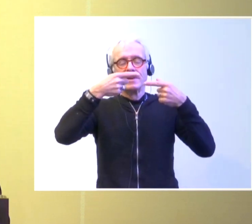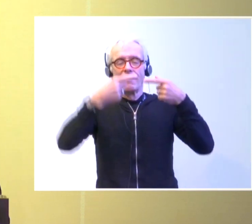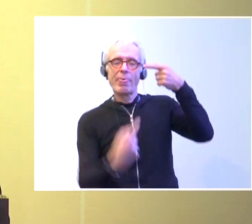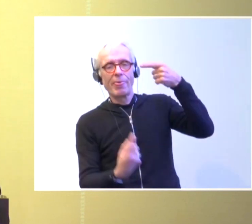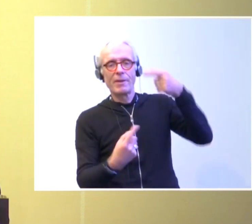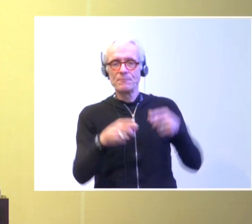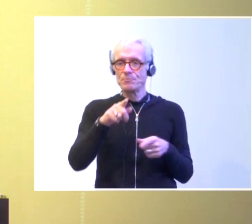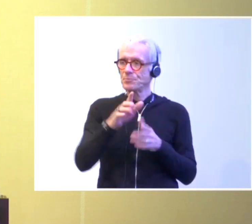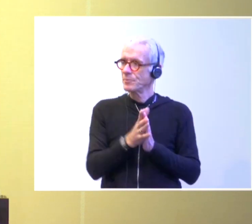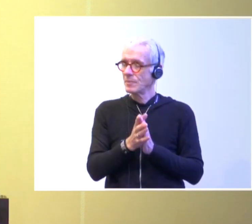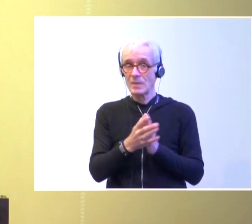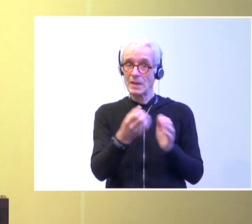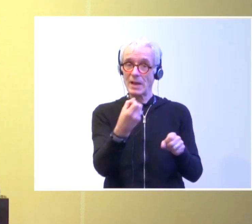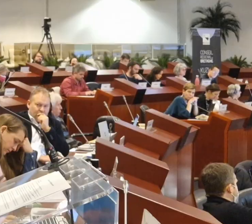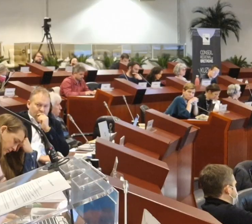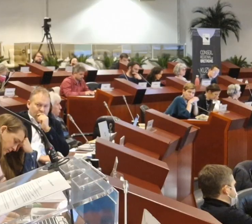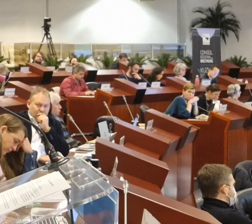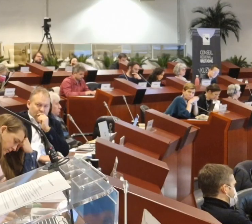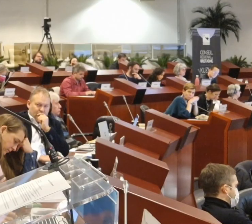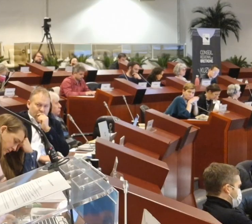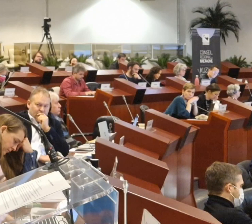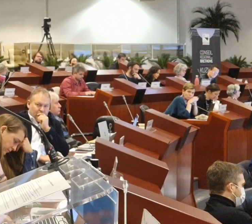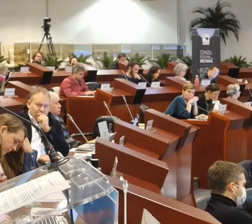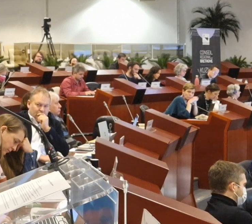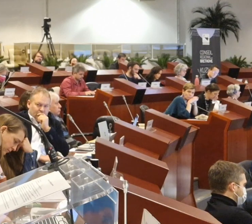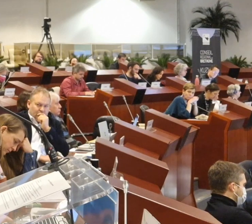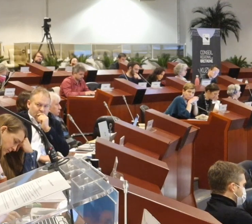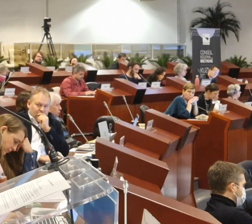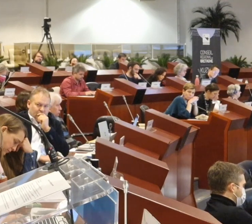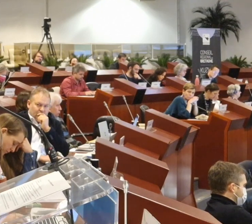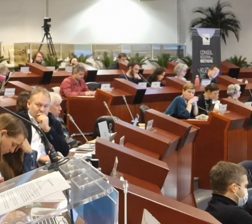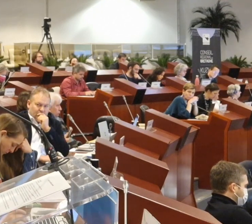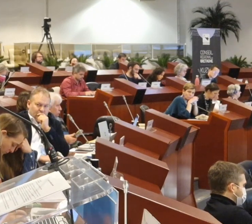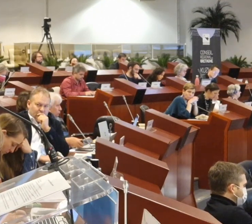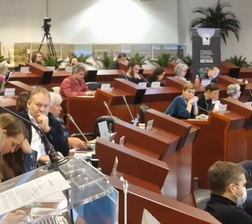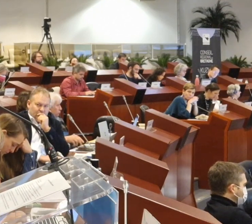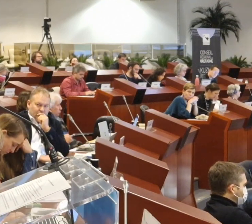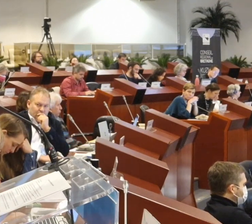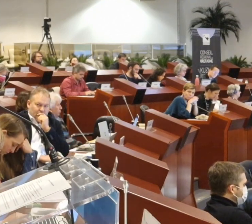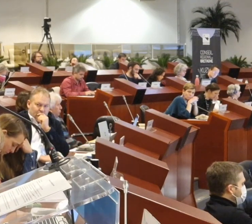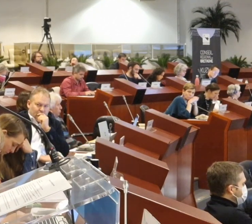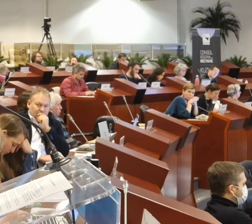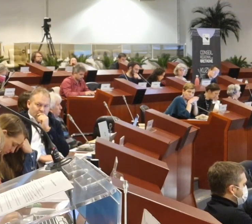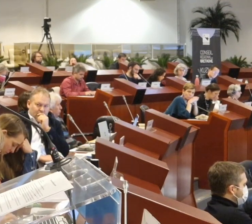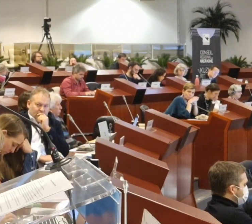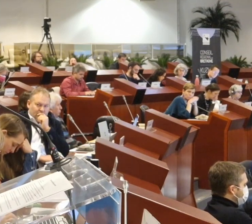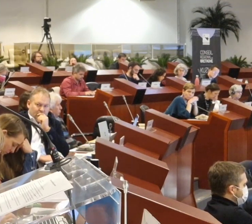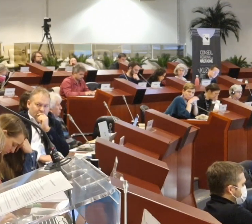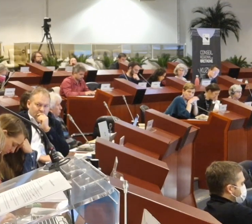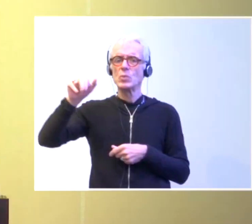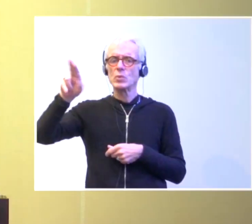qui indique que les pauvres en France sont avant tout les jeunes, particulièrement en Bretagne. Anne Brunner, co-directrice du rapport,